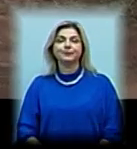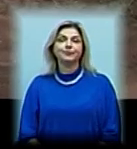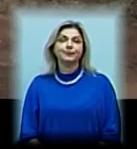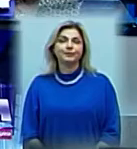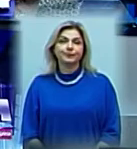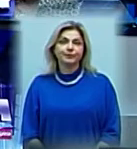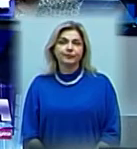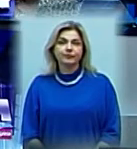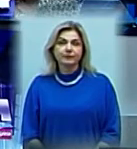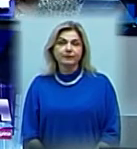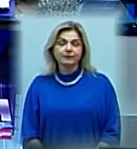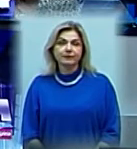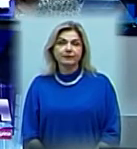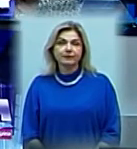Миколаївщини.